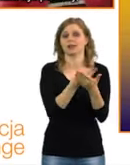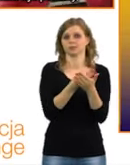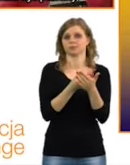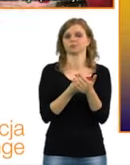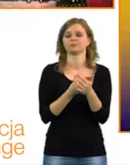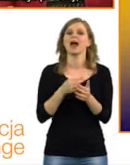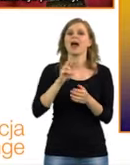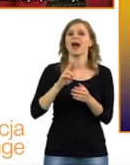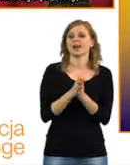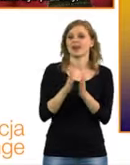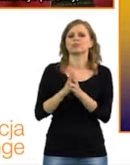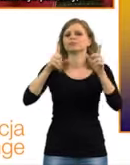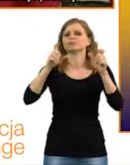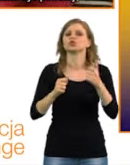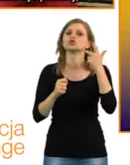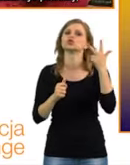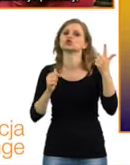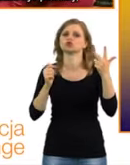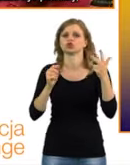zaczynamy od trzech dźwięków.